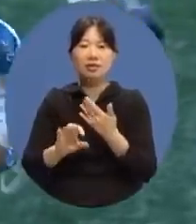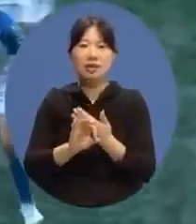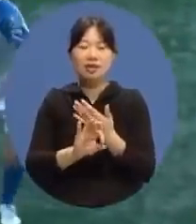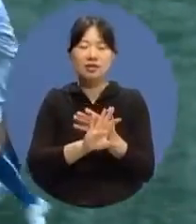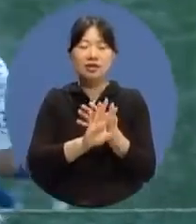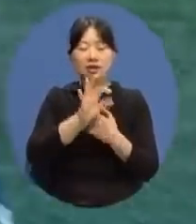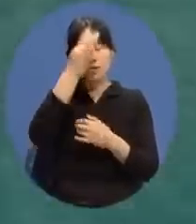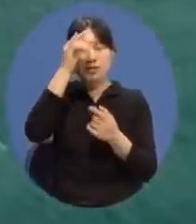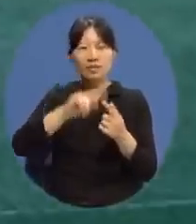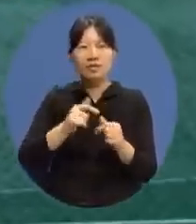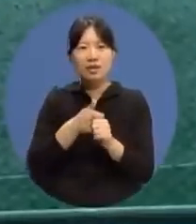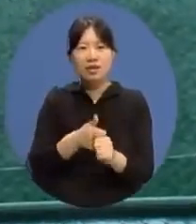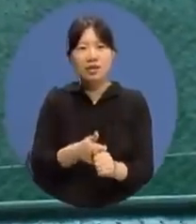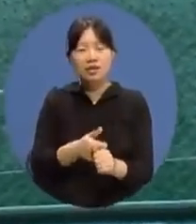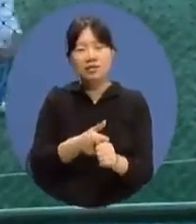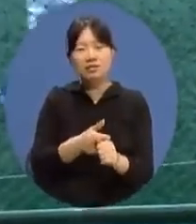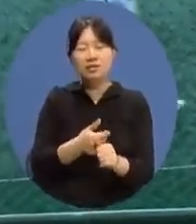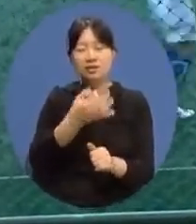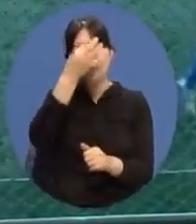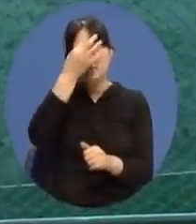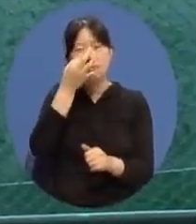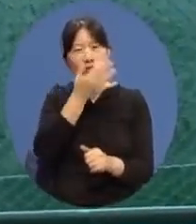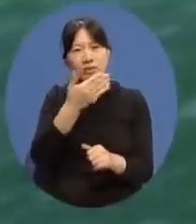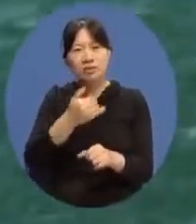것이 상준이의 장점입니다.